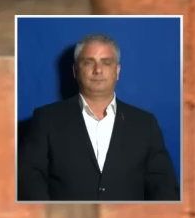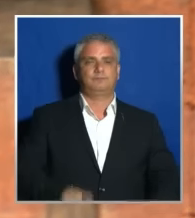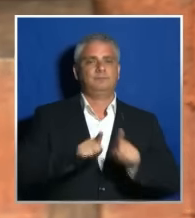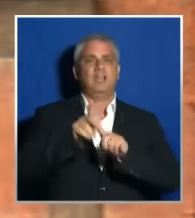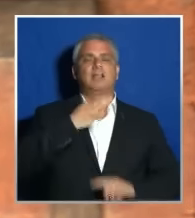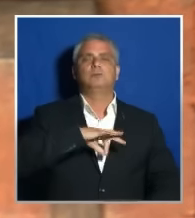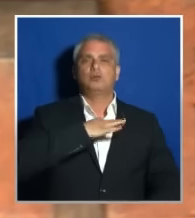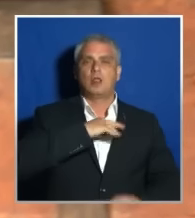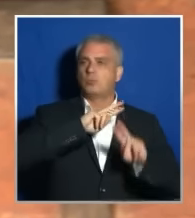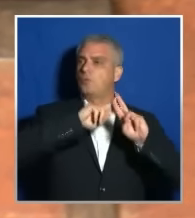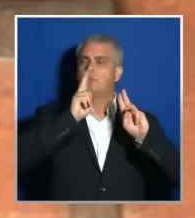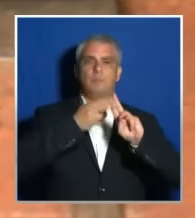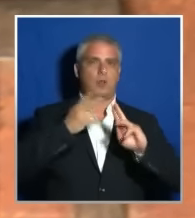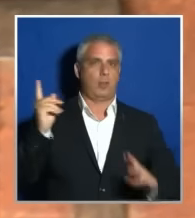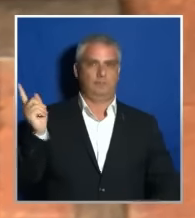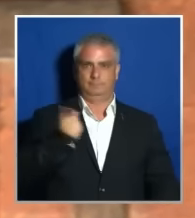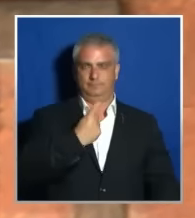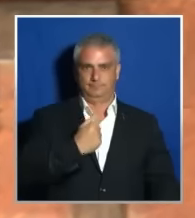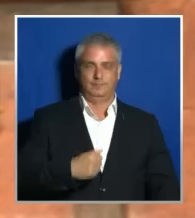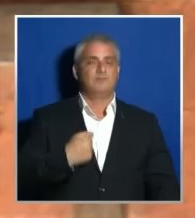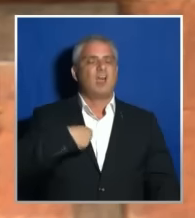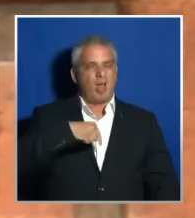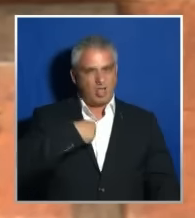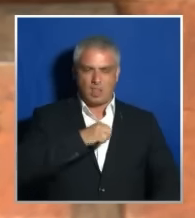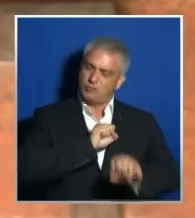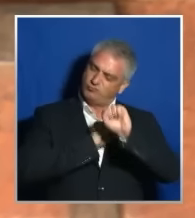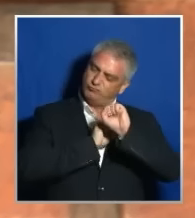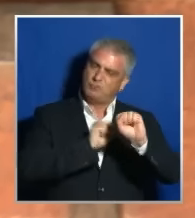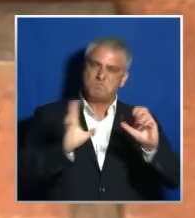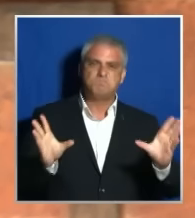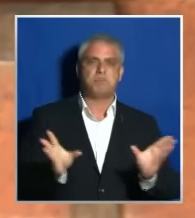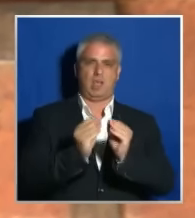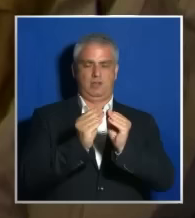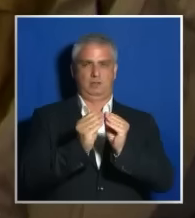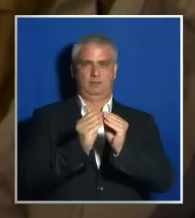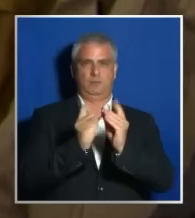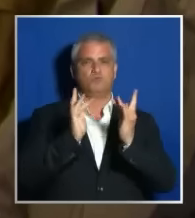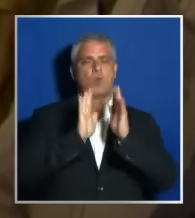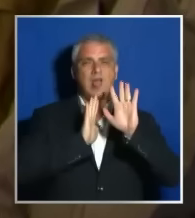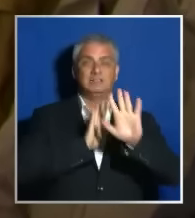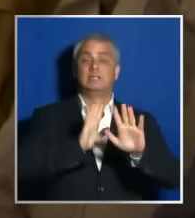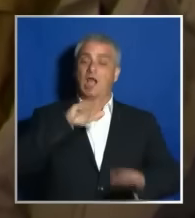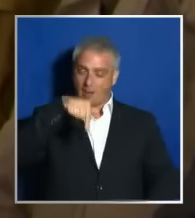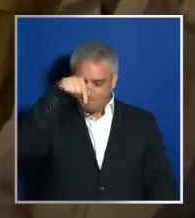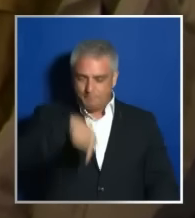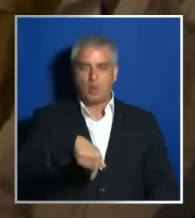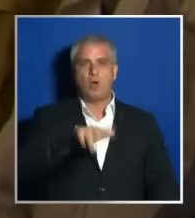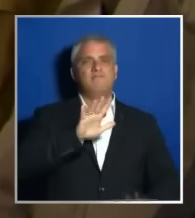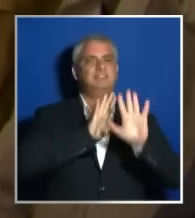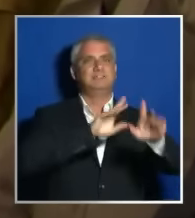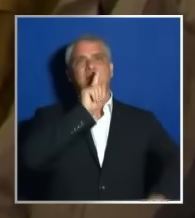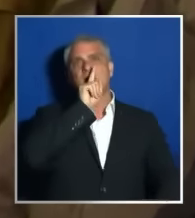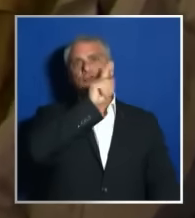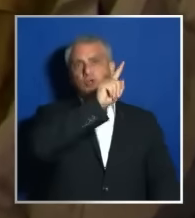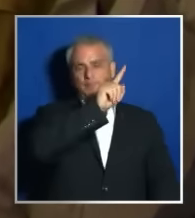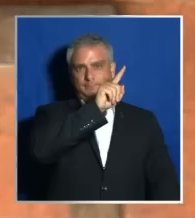אחינו ואחיותינו בתפוצות, אנחנו עומדים יחד מול השנאה פה ומול השנאה